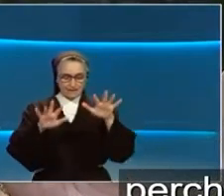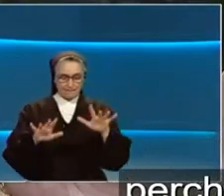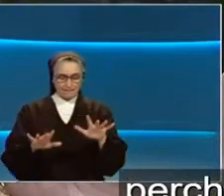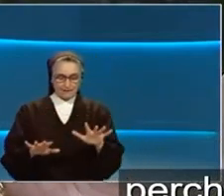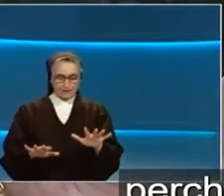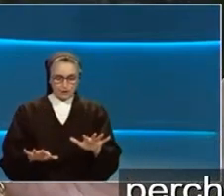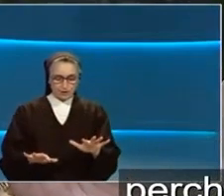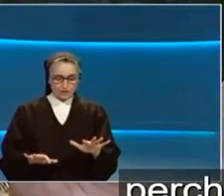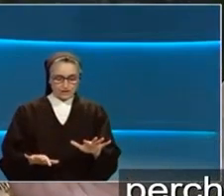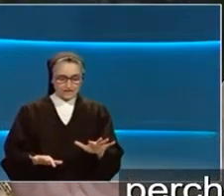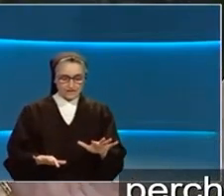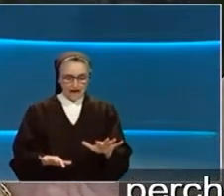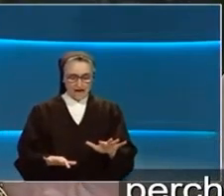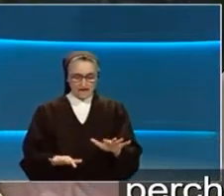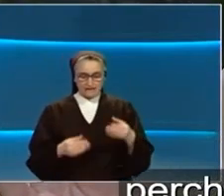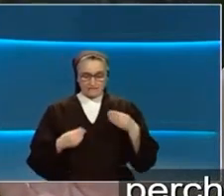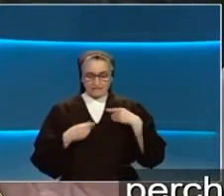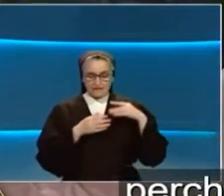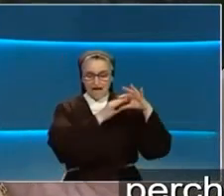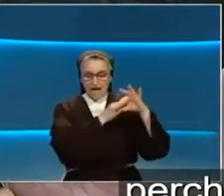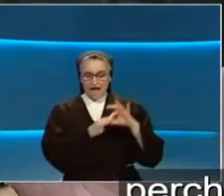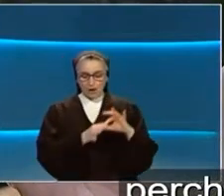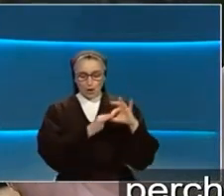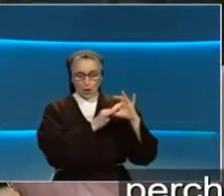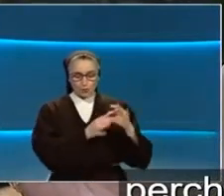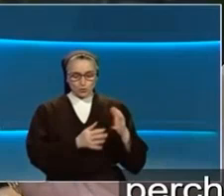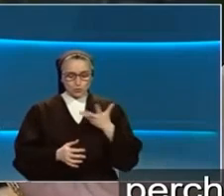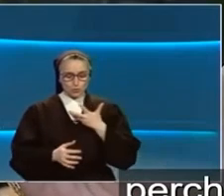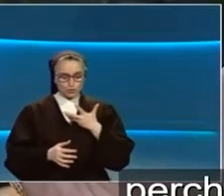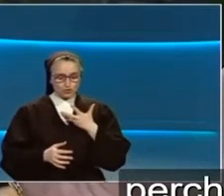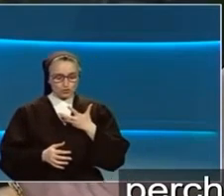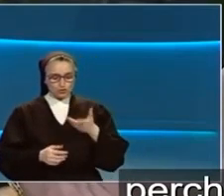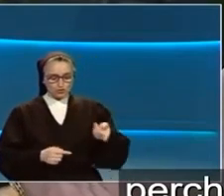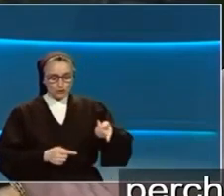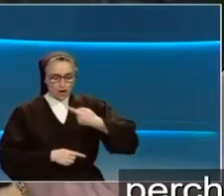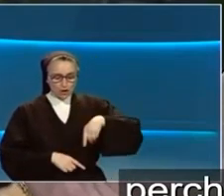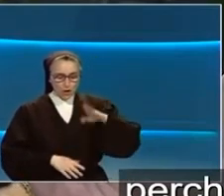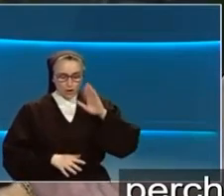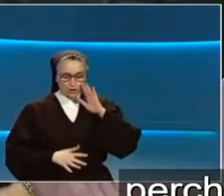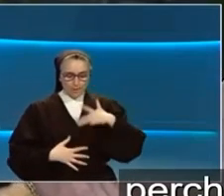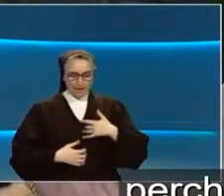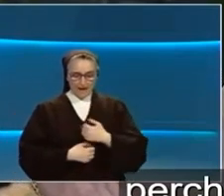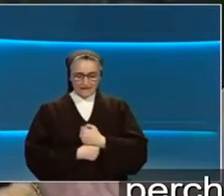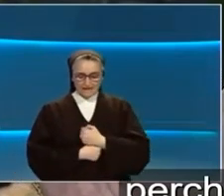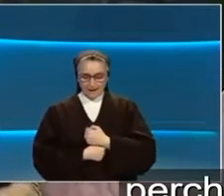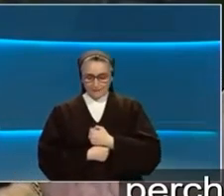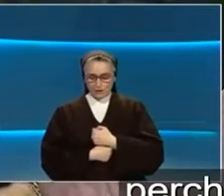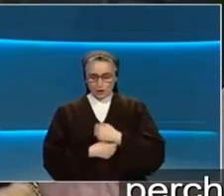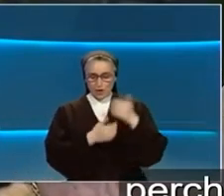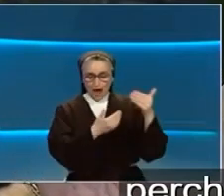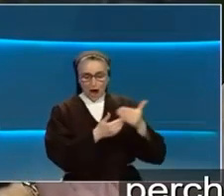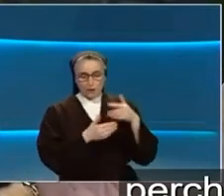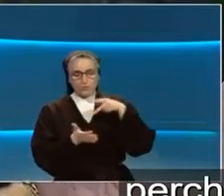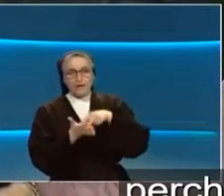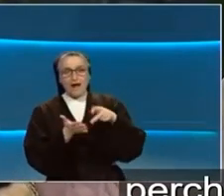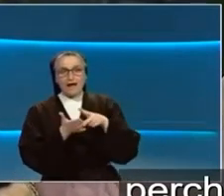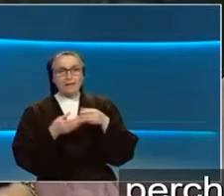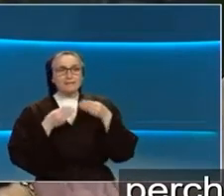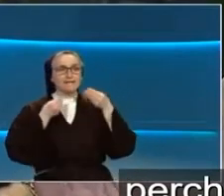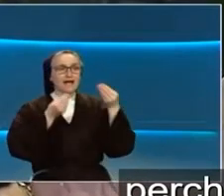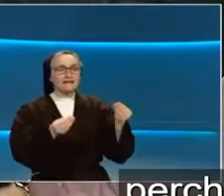Ipse nos tibi perficiat munus eternum, ut cum electis tuis hereditatem